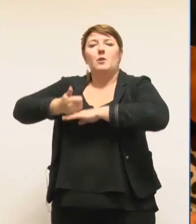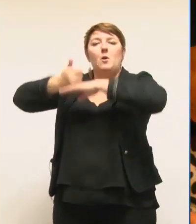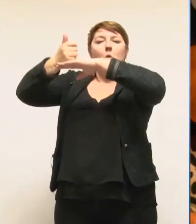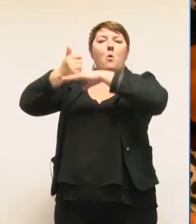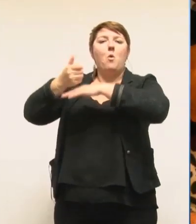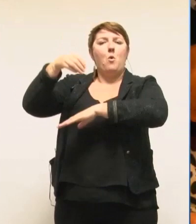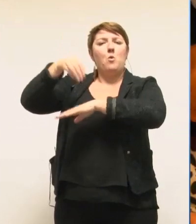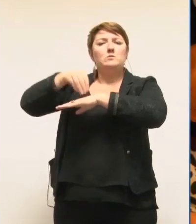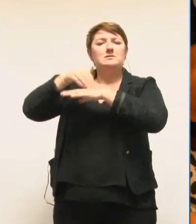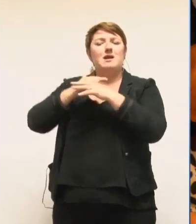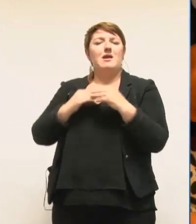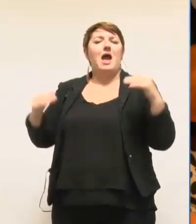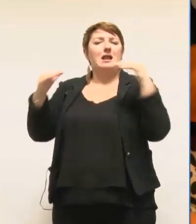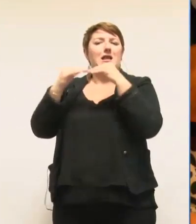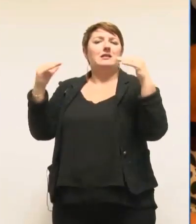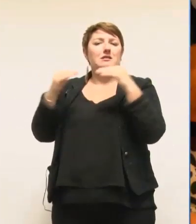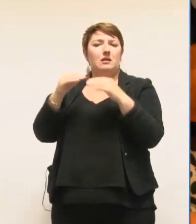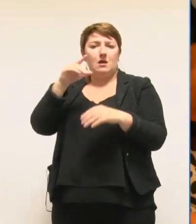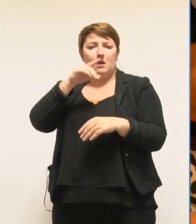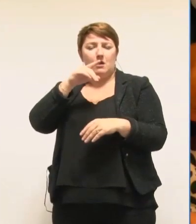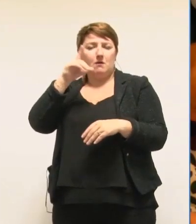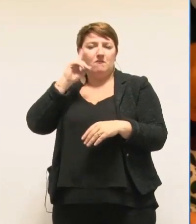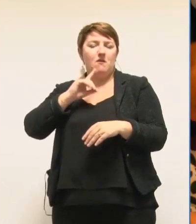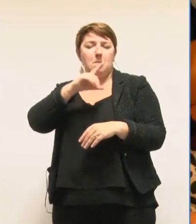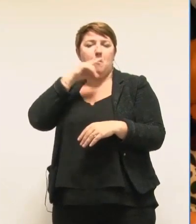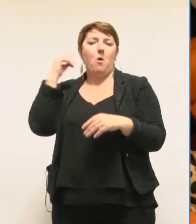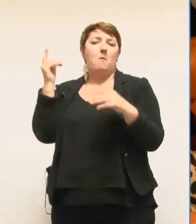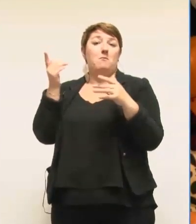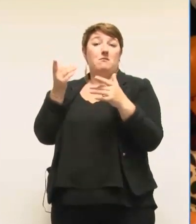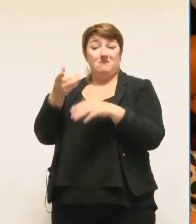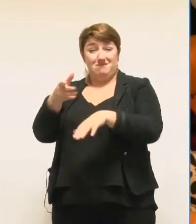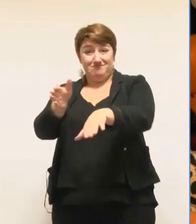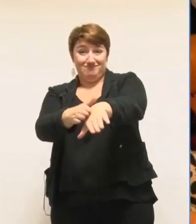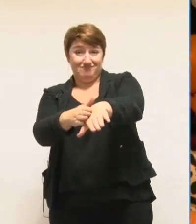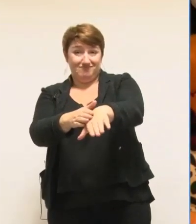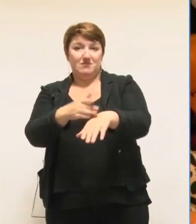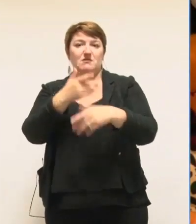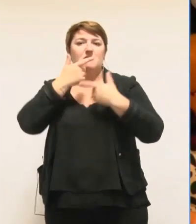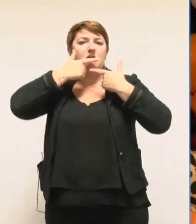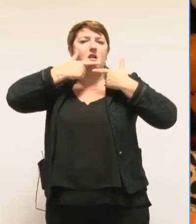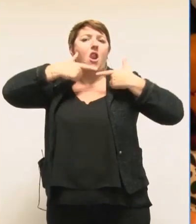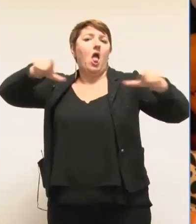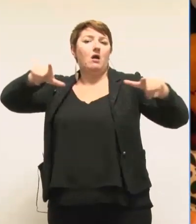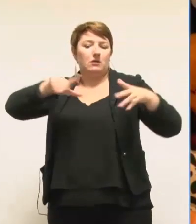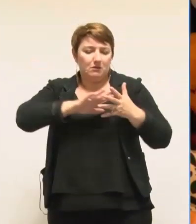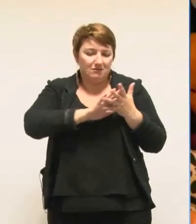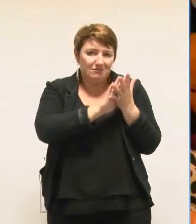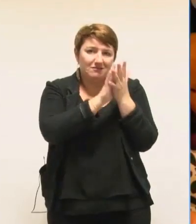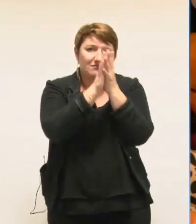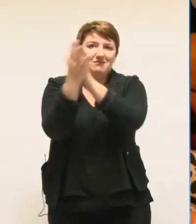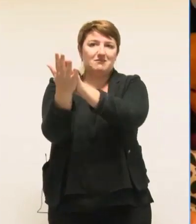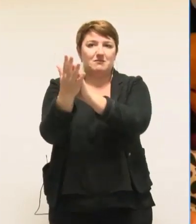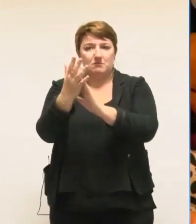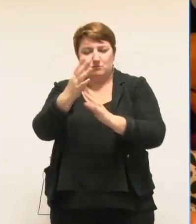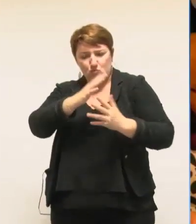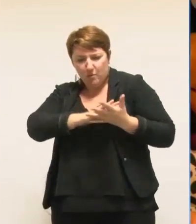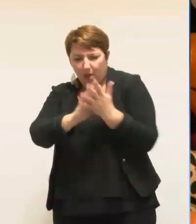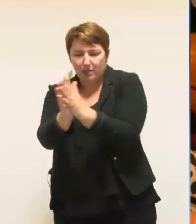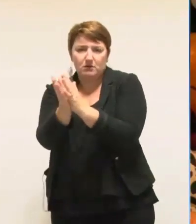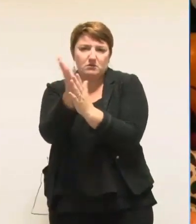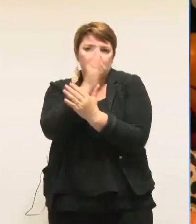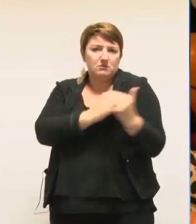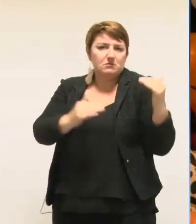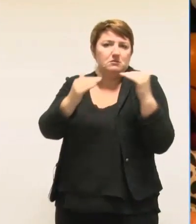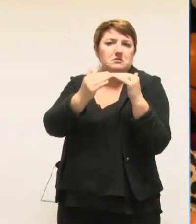entre les hommes et les femmes qui incite à faire évoluer les usages linguistiques vers des pratiques plus égalitaires, moins